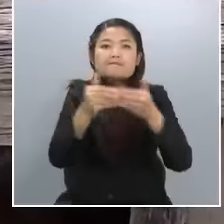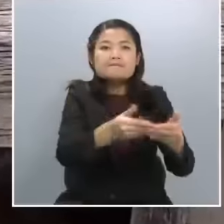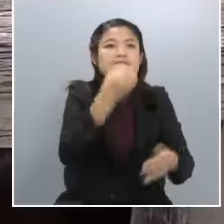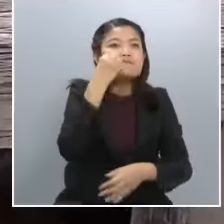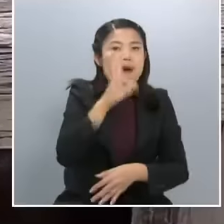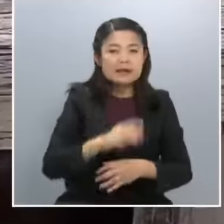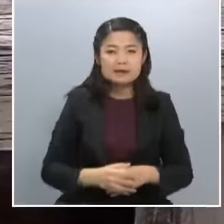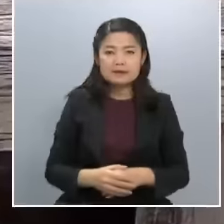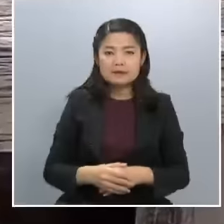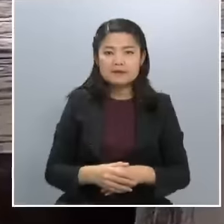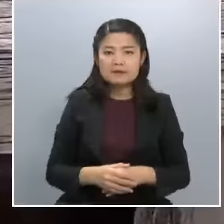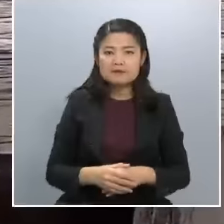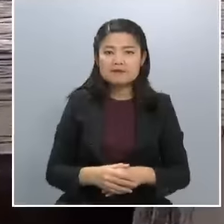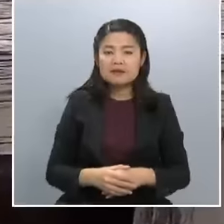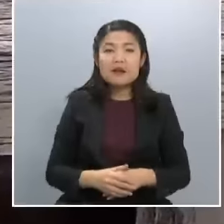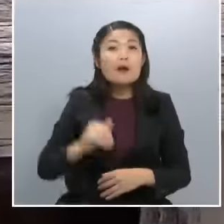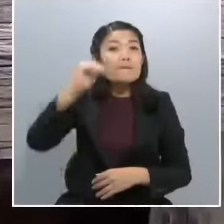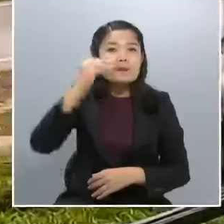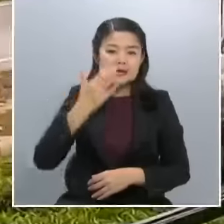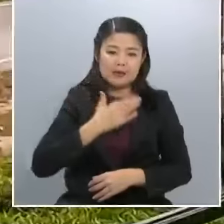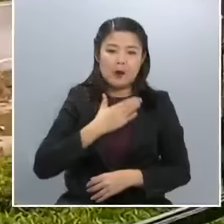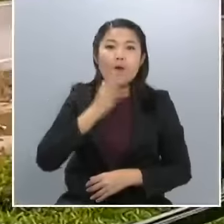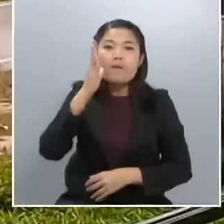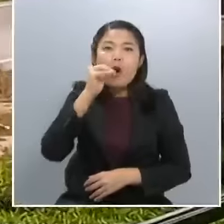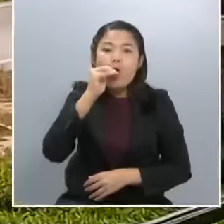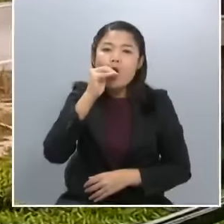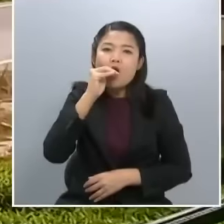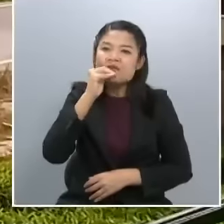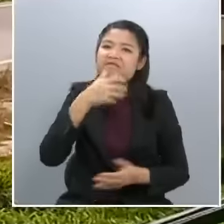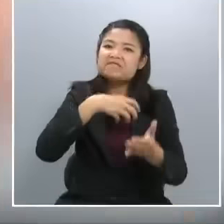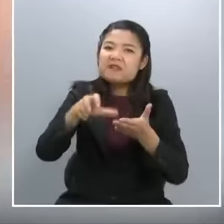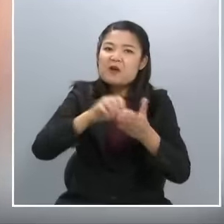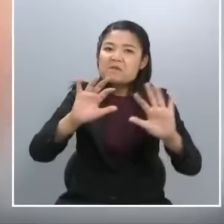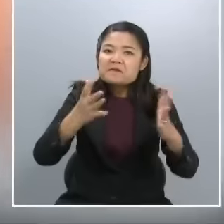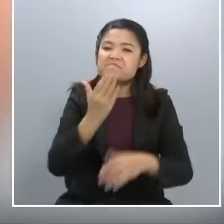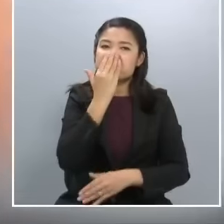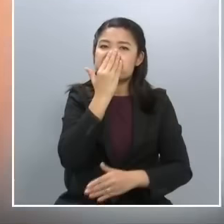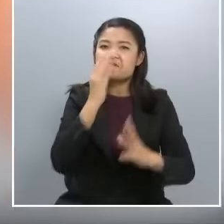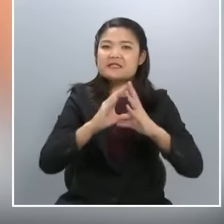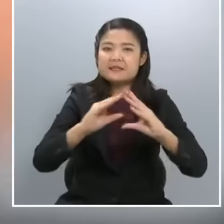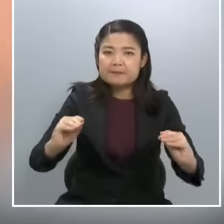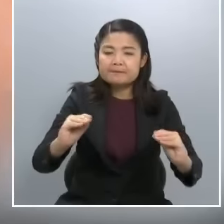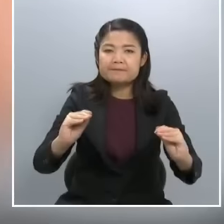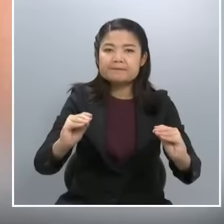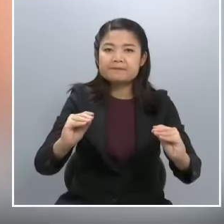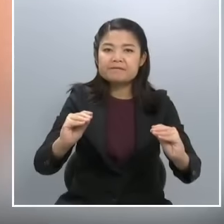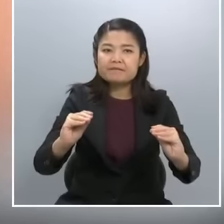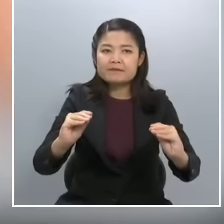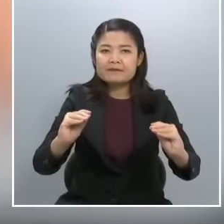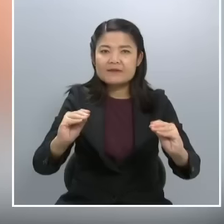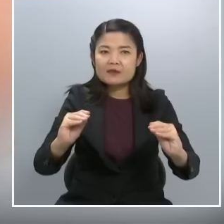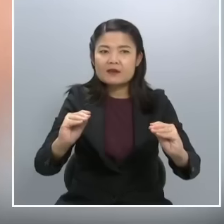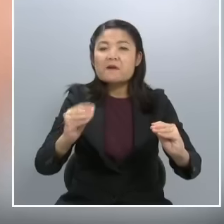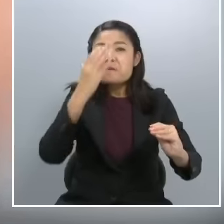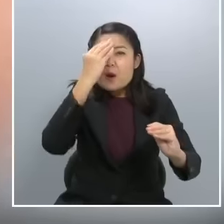แต่พี่สาวเองเนี่ยไม่ได้เล่าอะไรให้ทางฝั่งของพ่อฟังเลยนะฮะก็คือทางป้าเนี่ยไม่เล่าเลยนะครับคือกลัวล